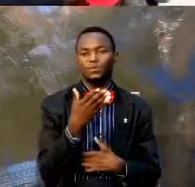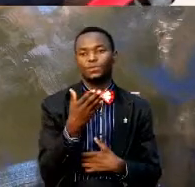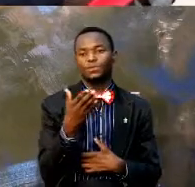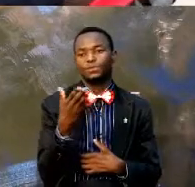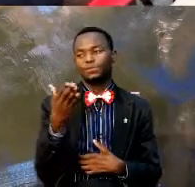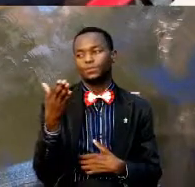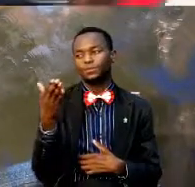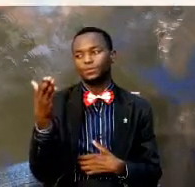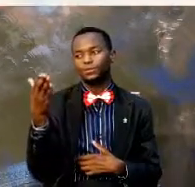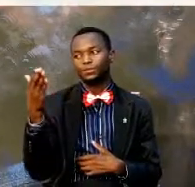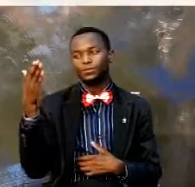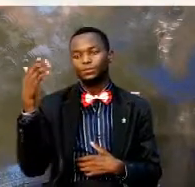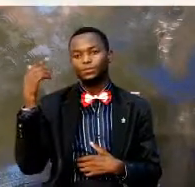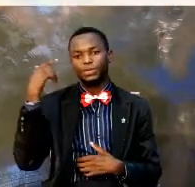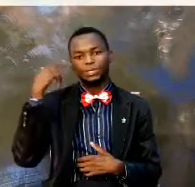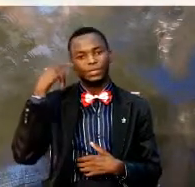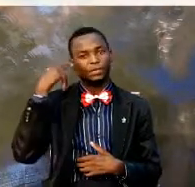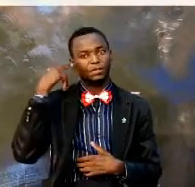sikie,